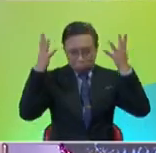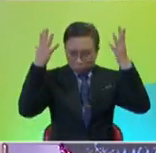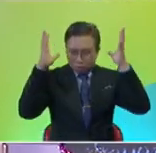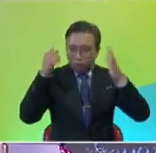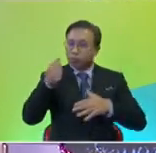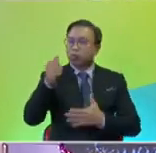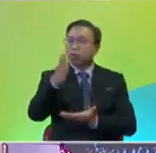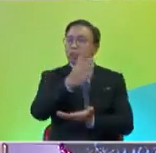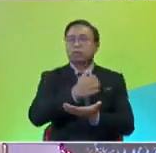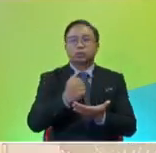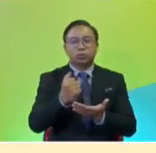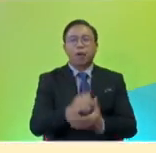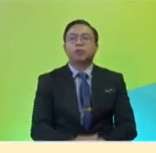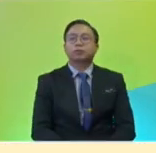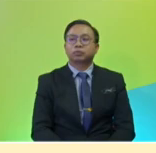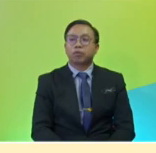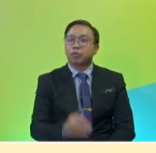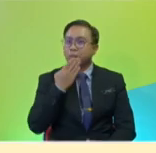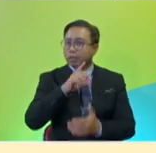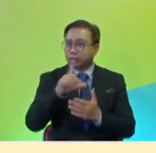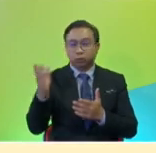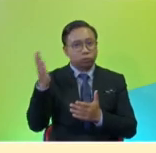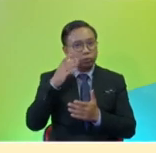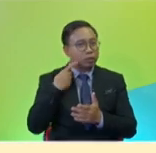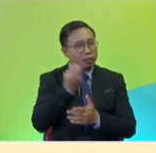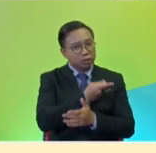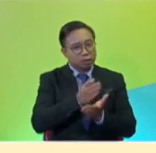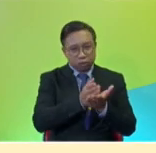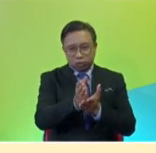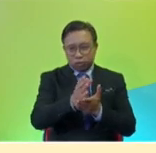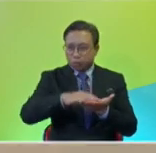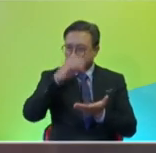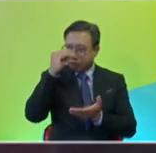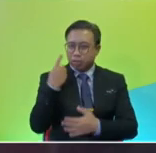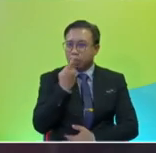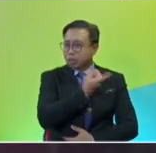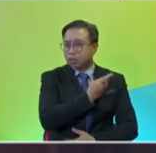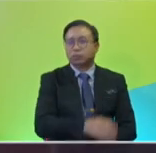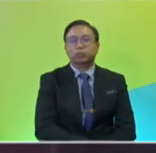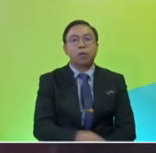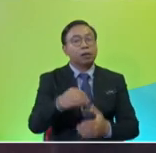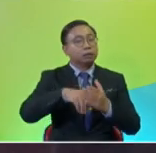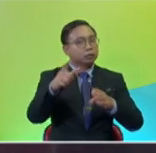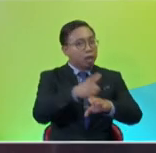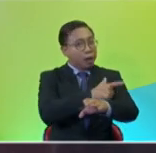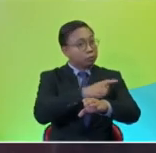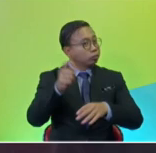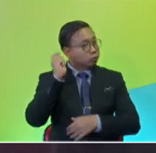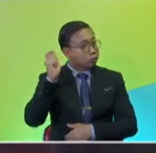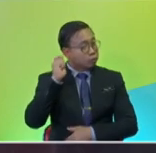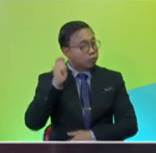semua. Okey, baiklah cikgu. Jom kita teruskan dengan pembelajaran kita. Baiklah, dalam lagu kerjasama ini,